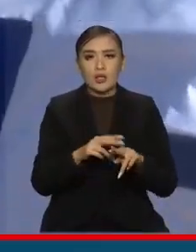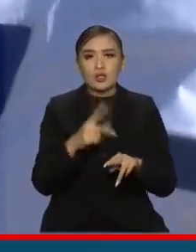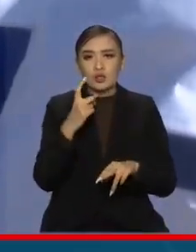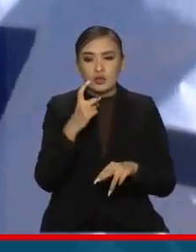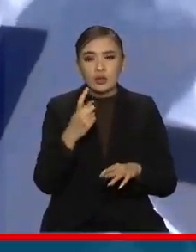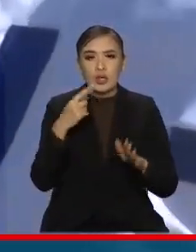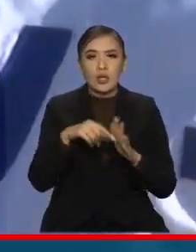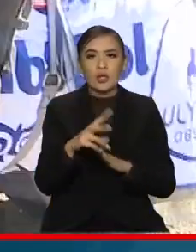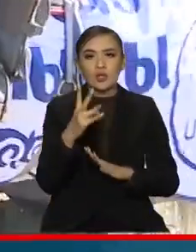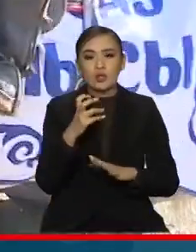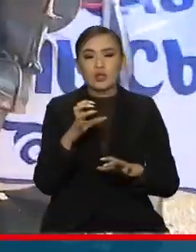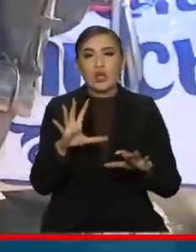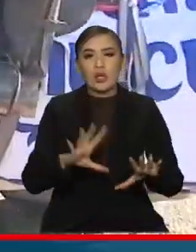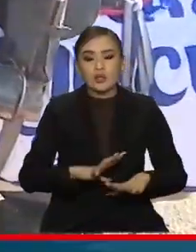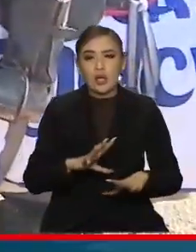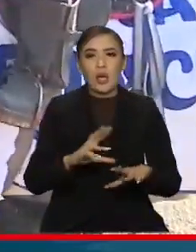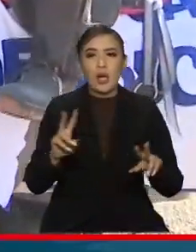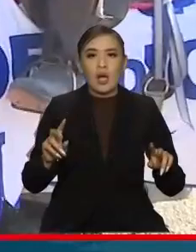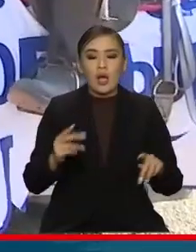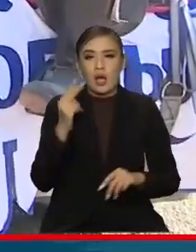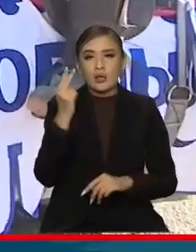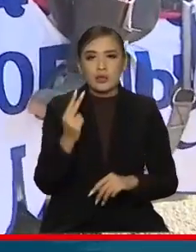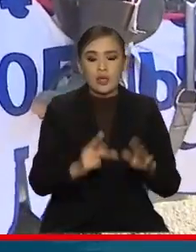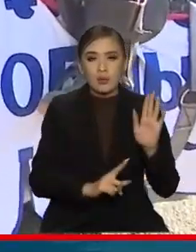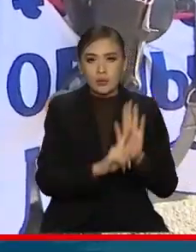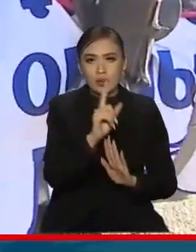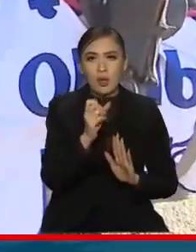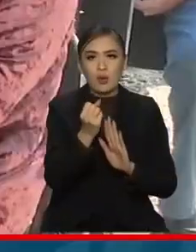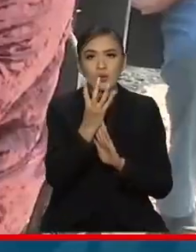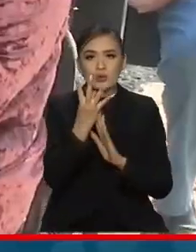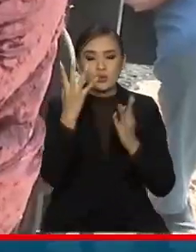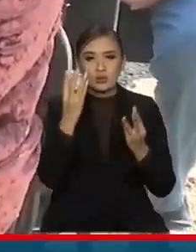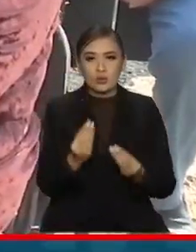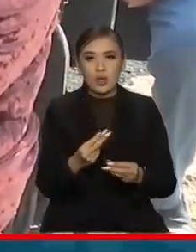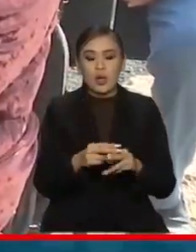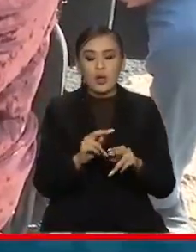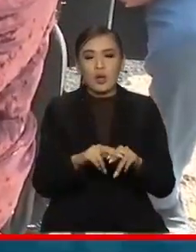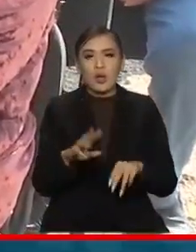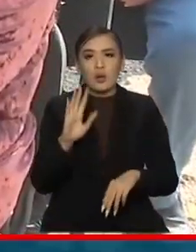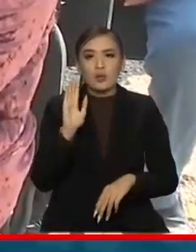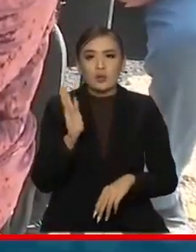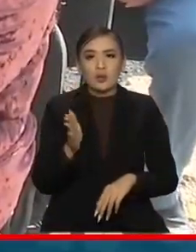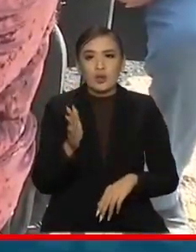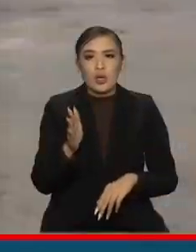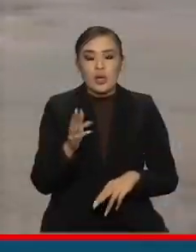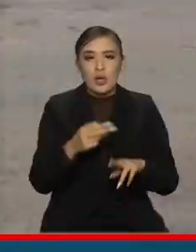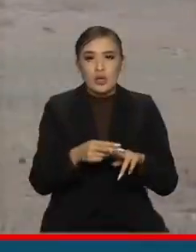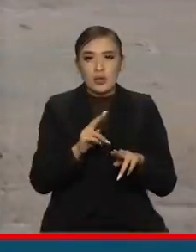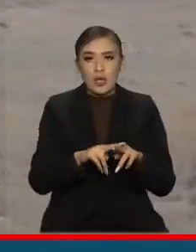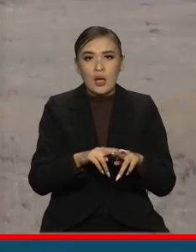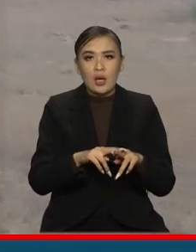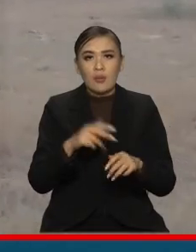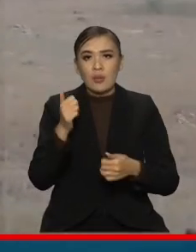200 ат үшін жорық Астанадан басталады. 14 күнде 6 облыс, 12 аудан, 52 елді мекенді басып өтеді. Бәйге